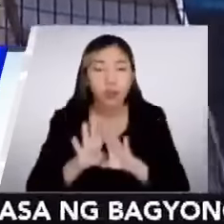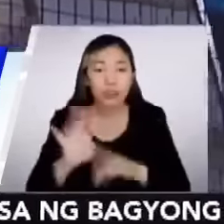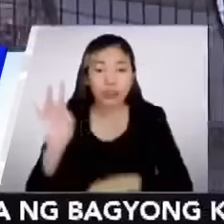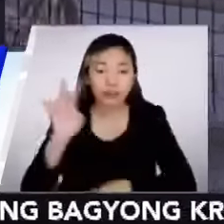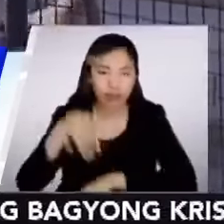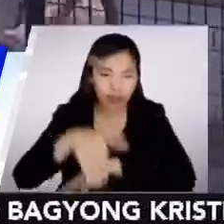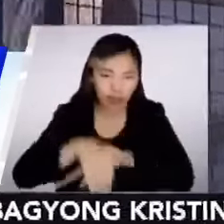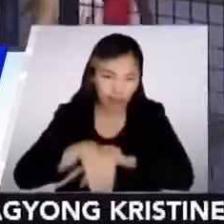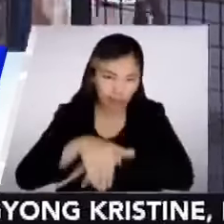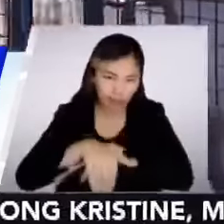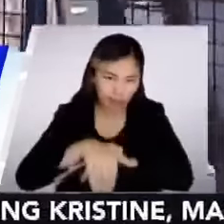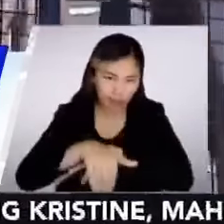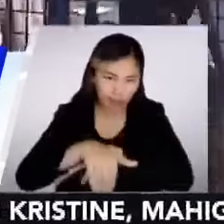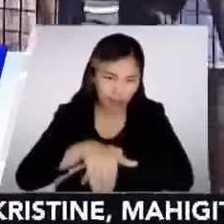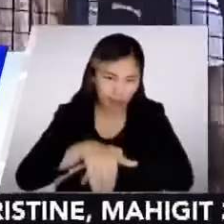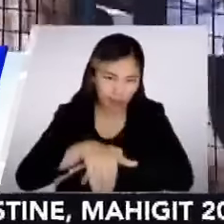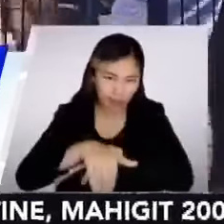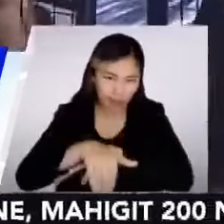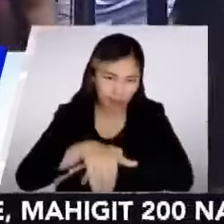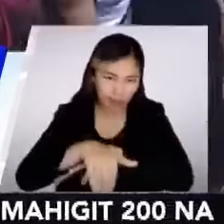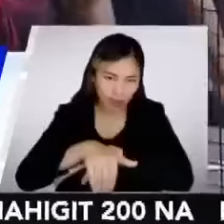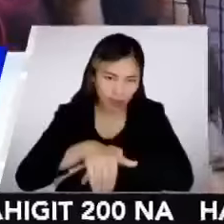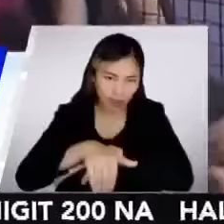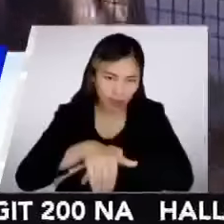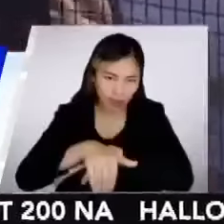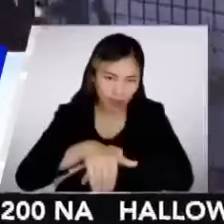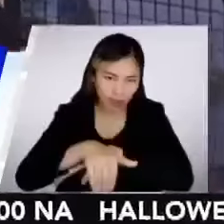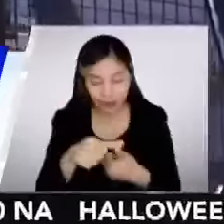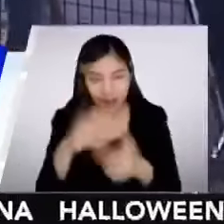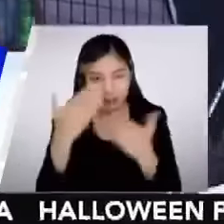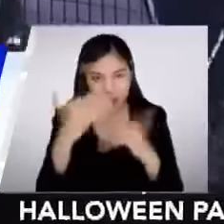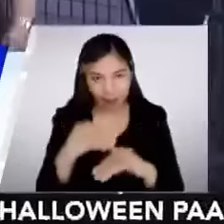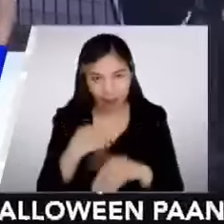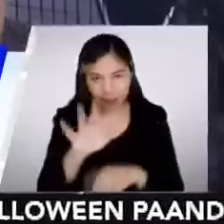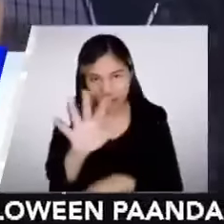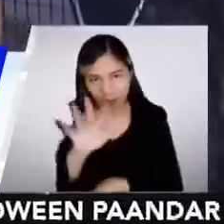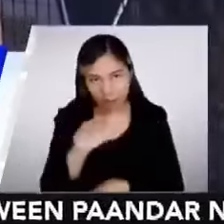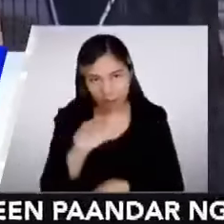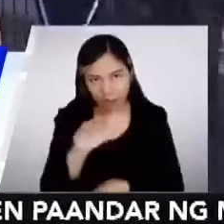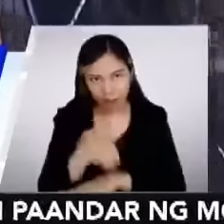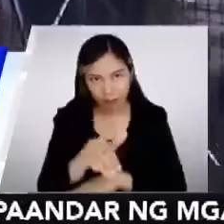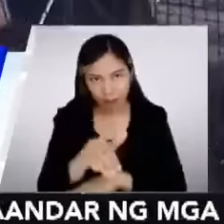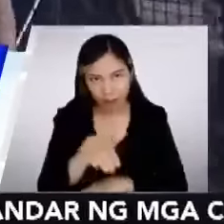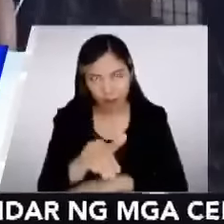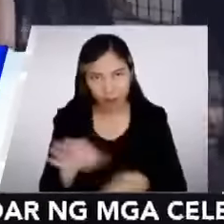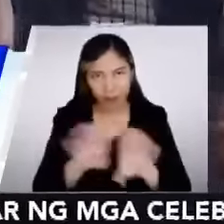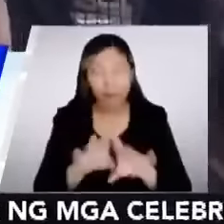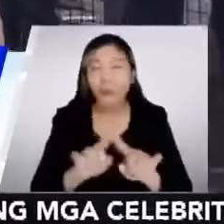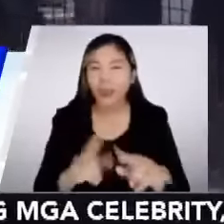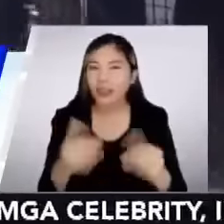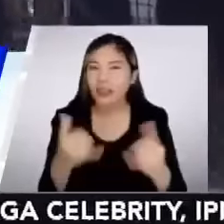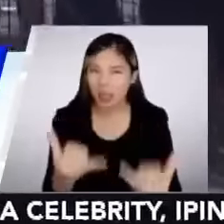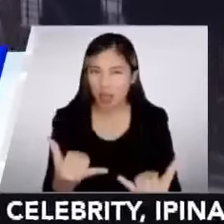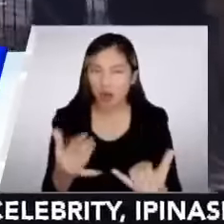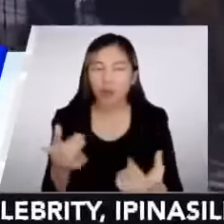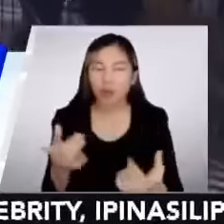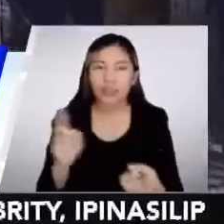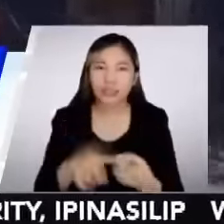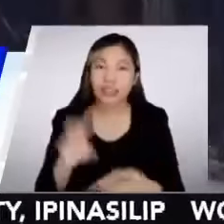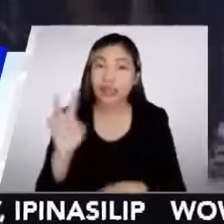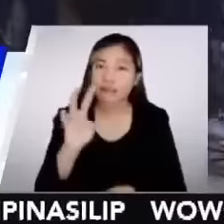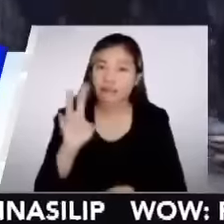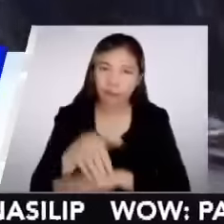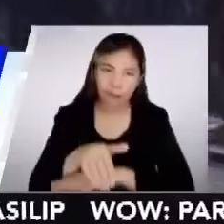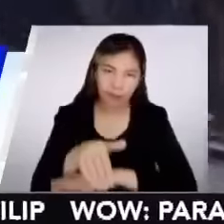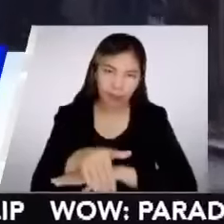maalala, hanggang alas 5 lamang bukas itong sementeryong ito. Pinalawig nila ng 2 oras dahil ang inaasahan ng pamunuan ng